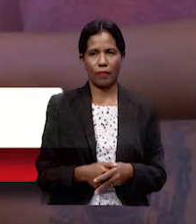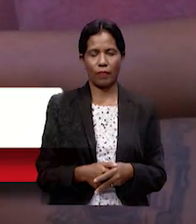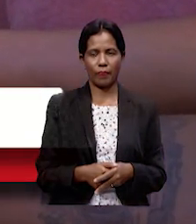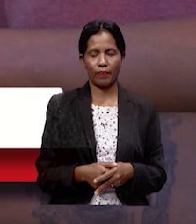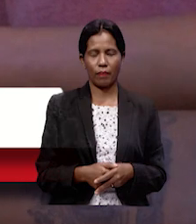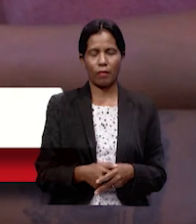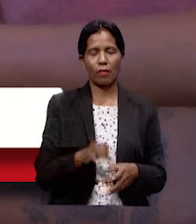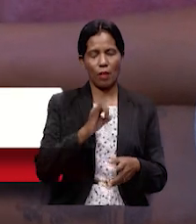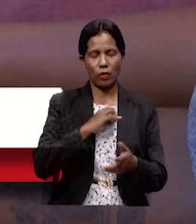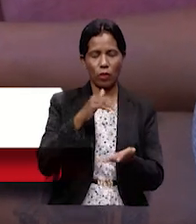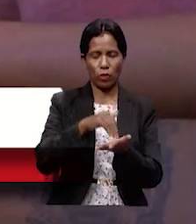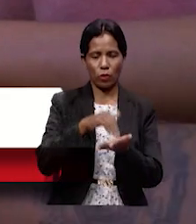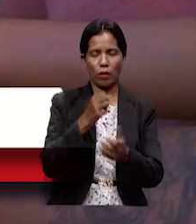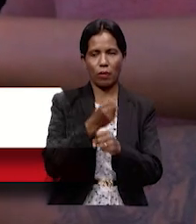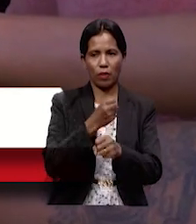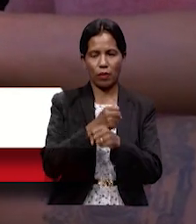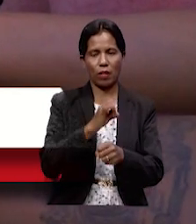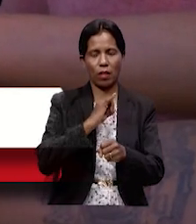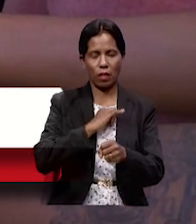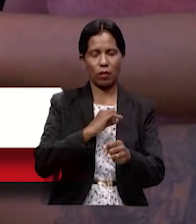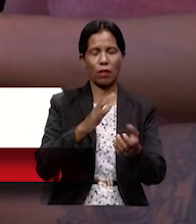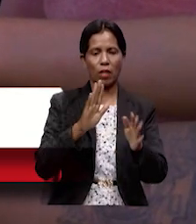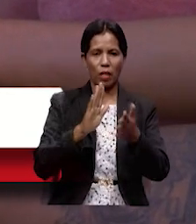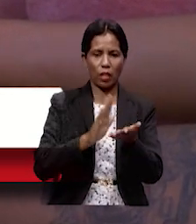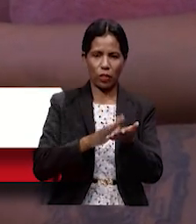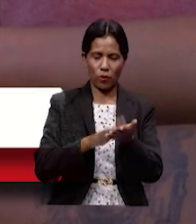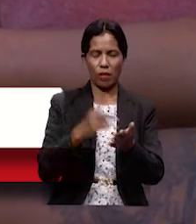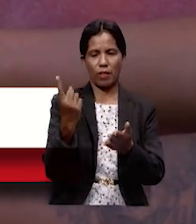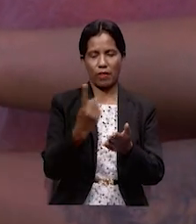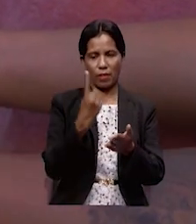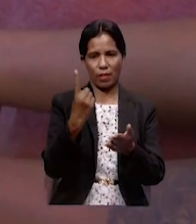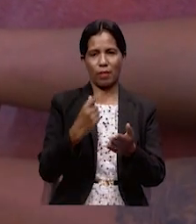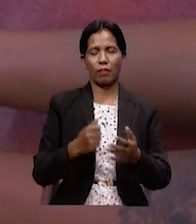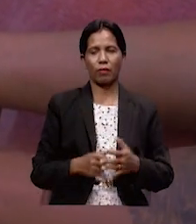Oke. Sudah makas. Sudah makas. Oke. Ke sekolah nafatin.